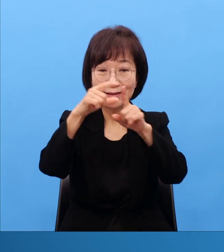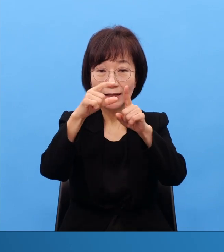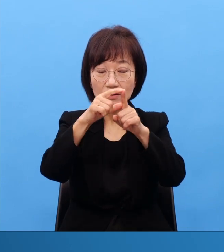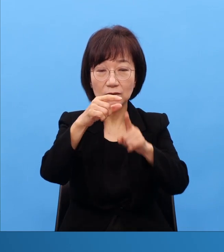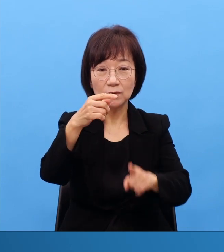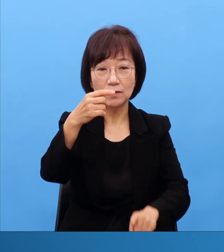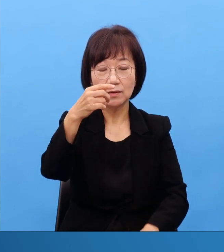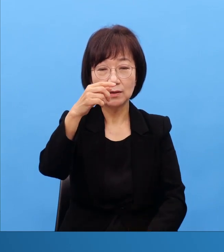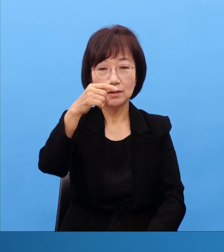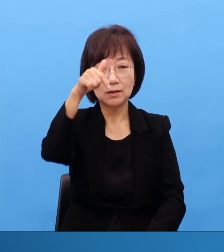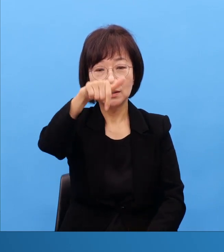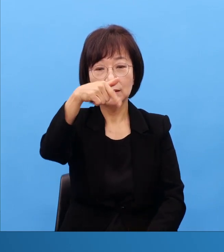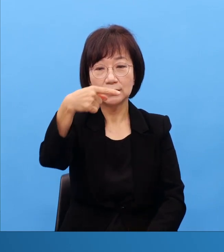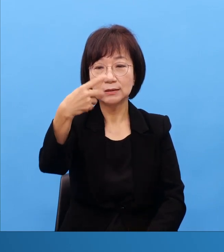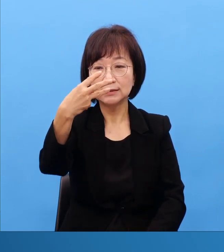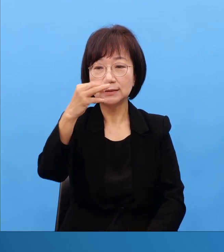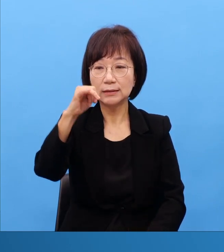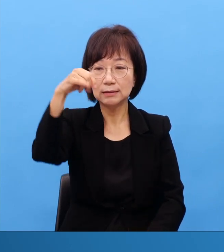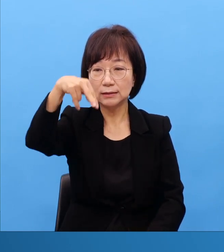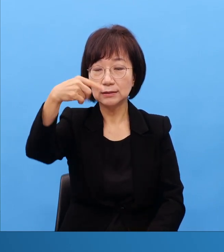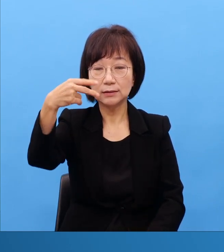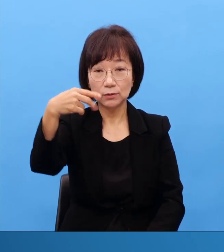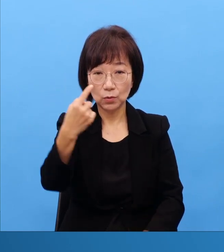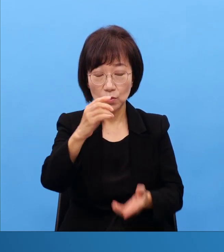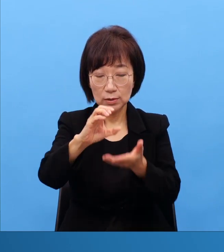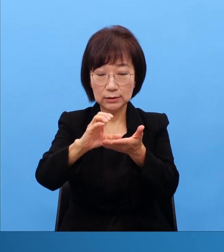mean? 그리스도를 통해서